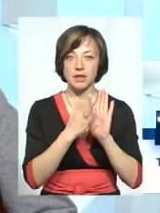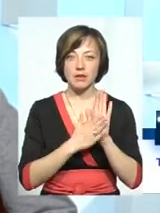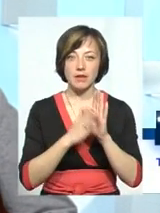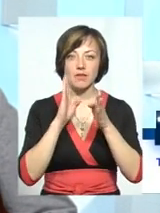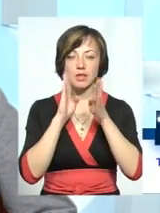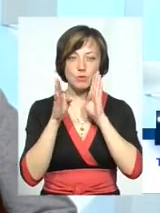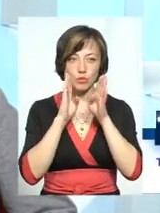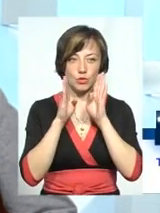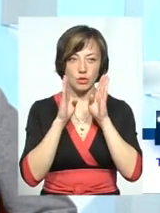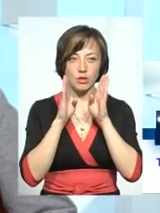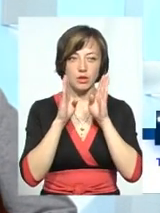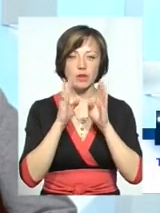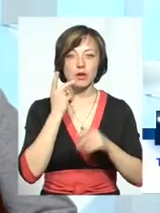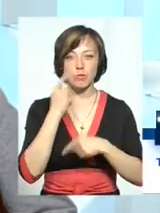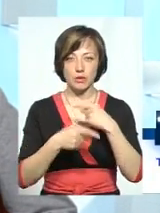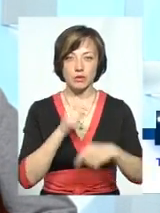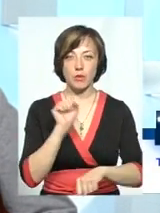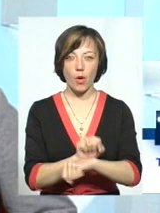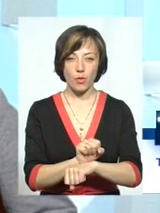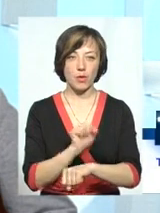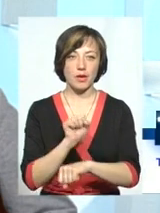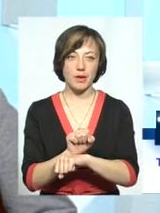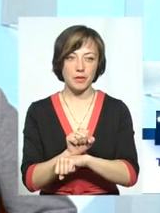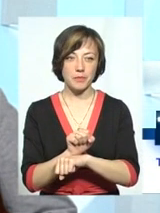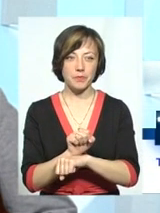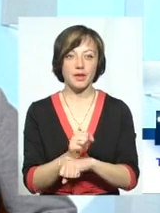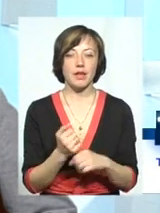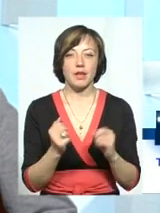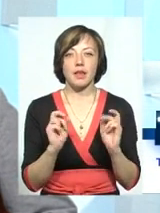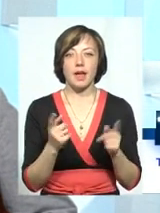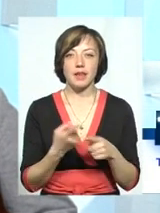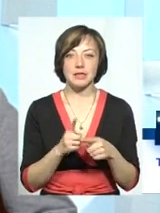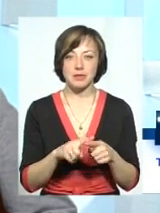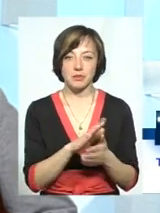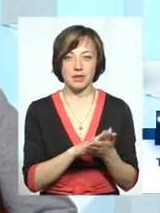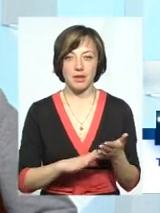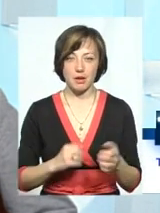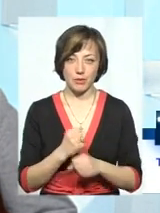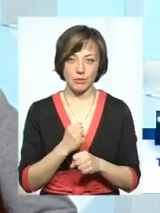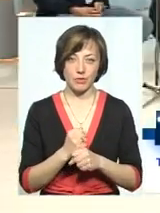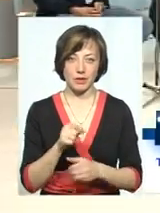Фейсбуку. І постійно блокує. Як з цим можна далі працювати?